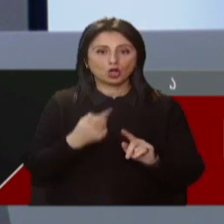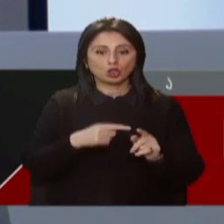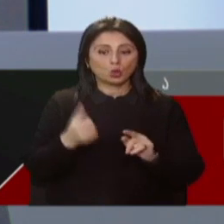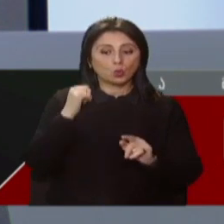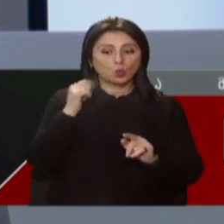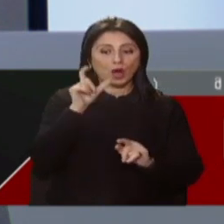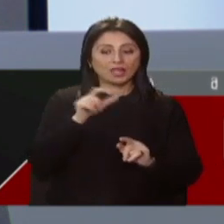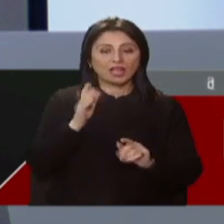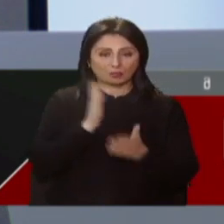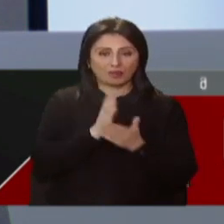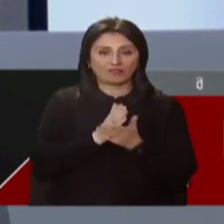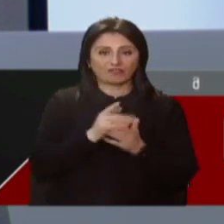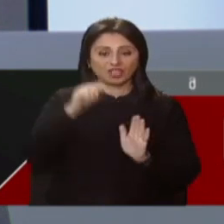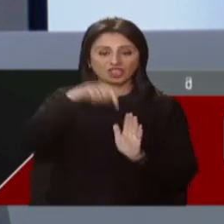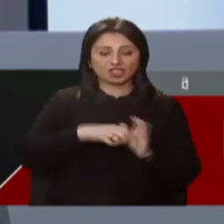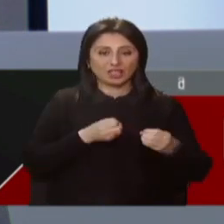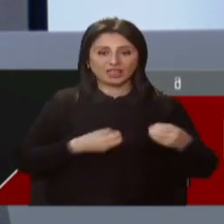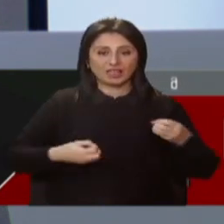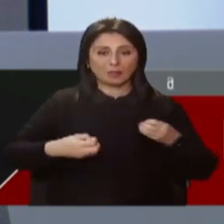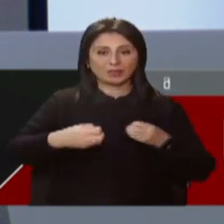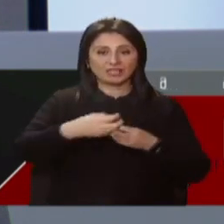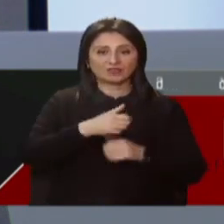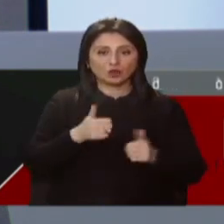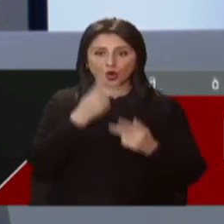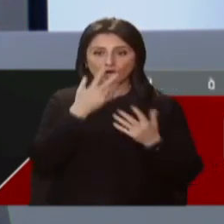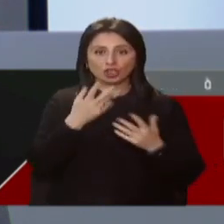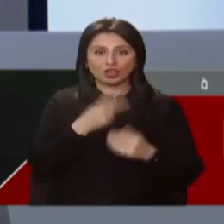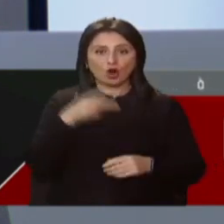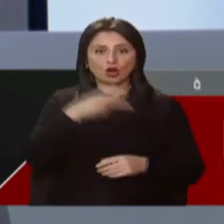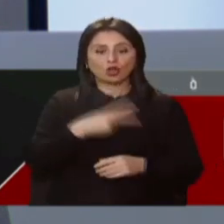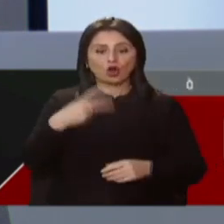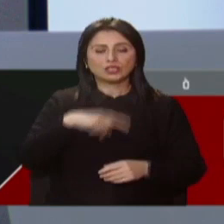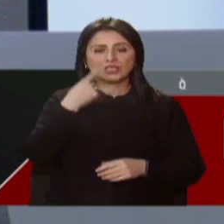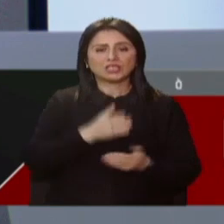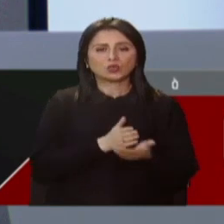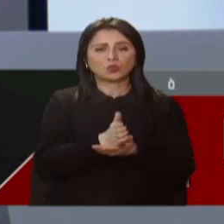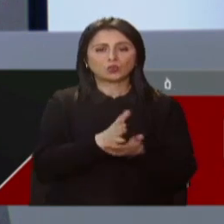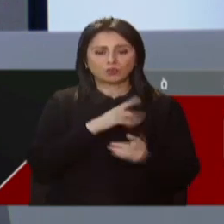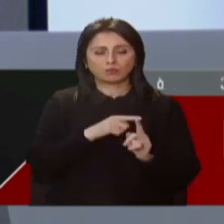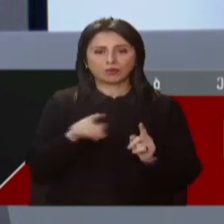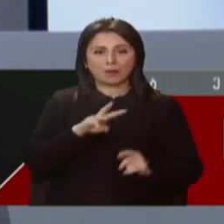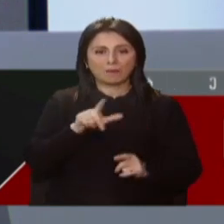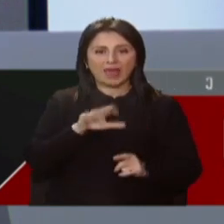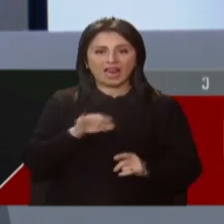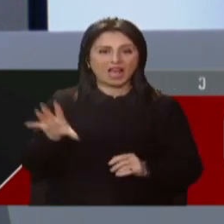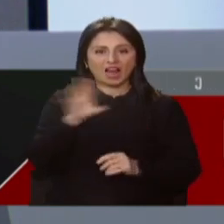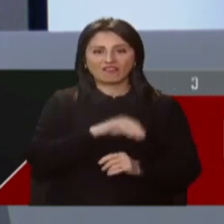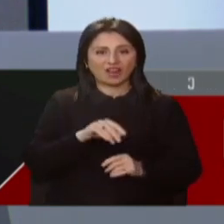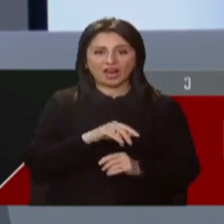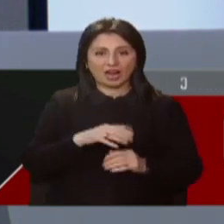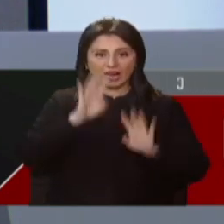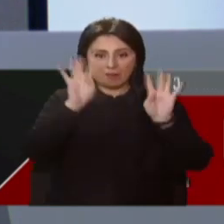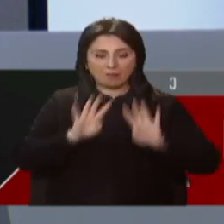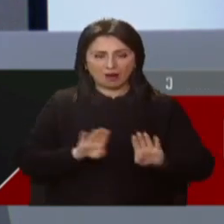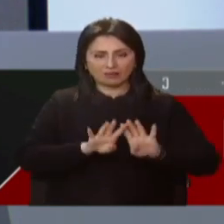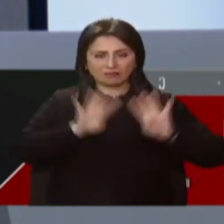მდგომ ადამიანებზე და შიდა დაპირისპირებაზე, რომელიც როგორც ჩანს 2020 წლიდან დაიწყო. მელიას მხრიდან ყველაფრისთვის ფარდის